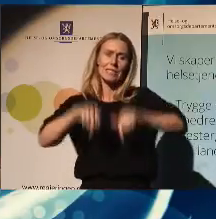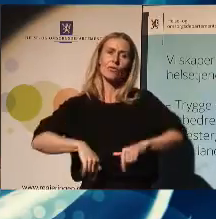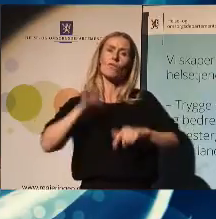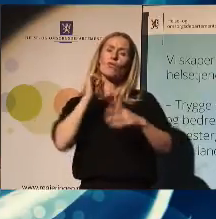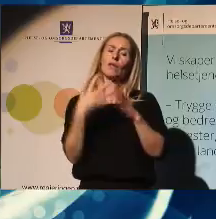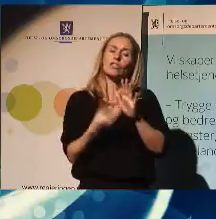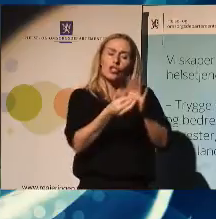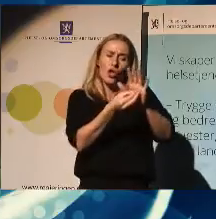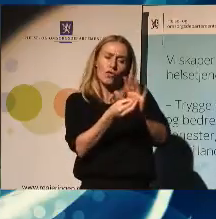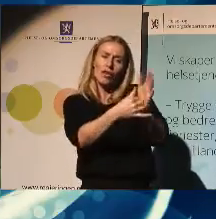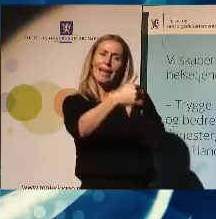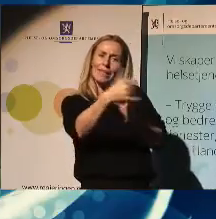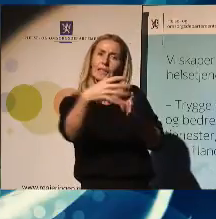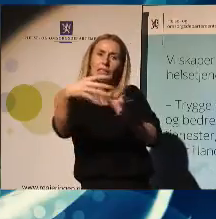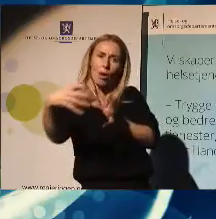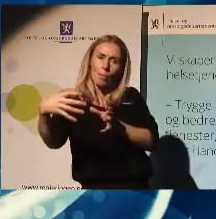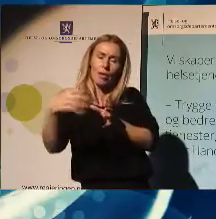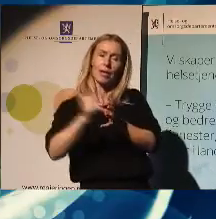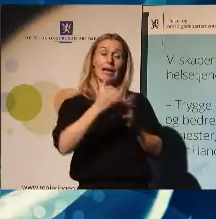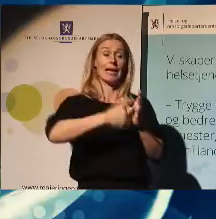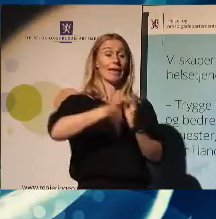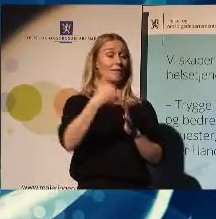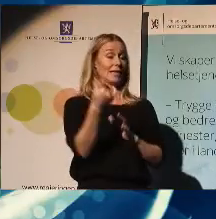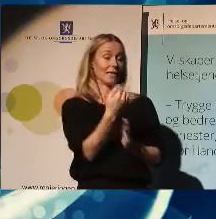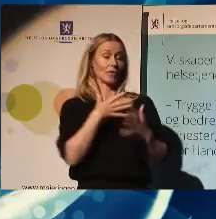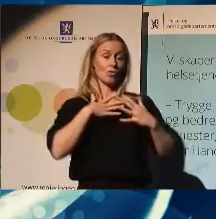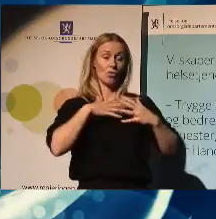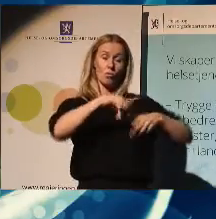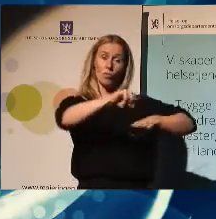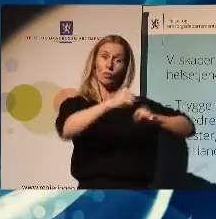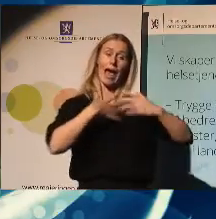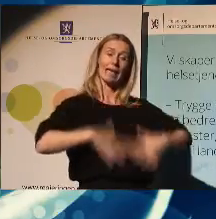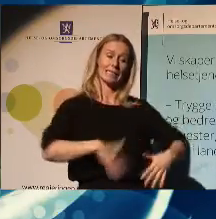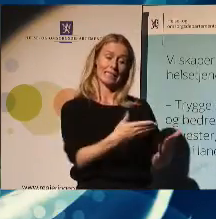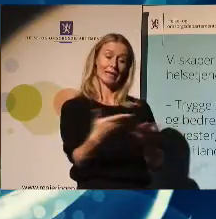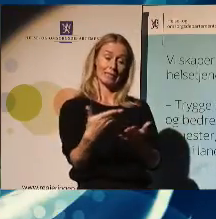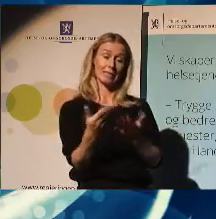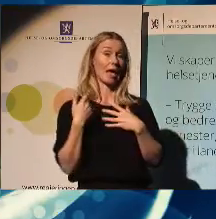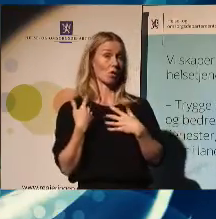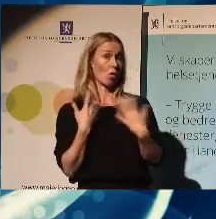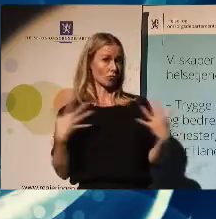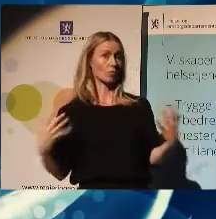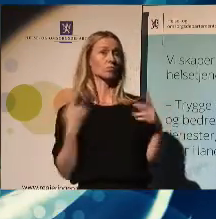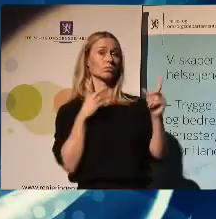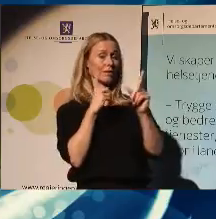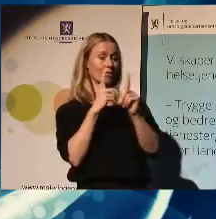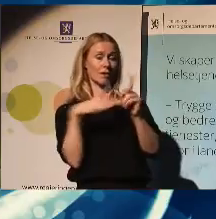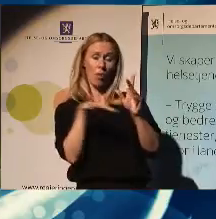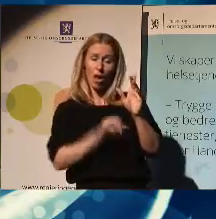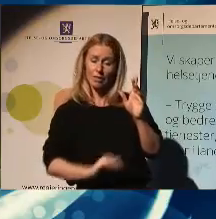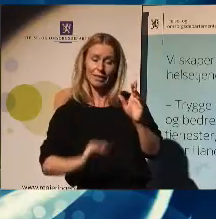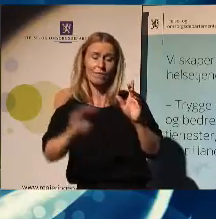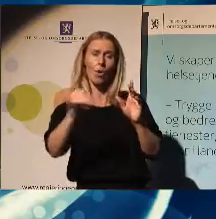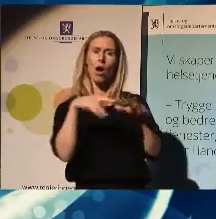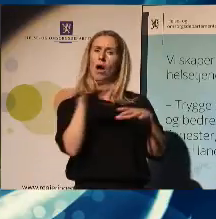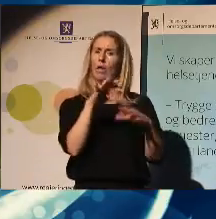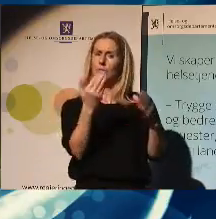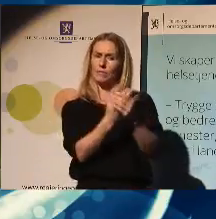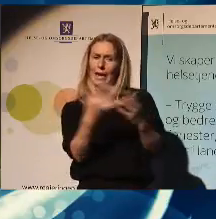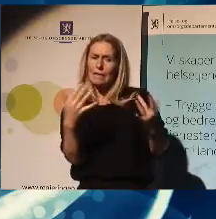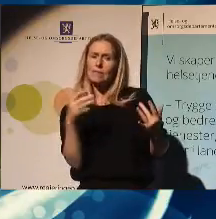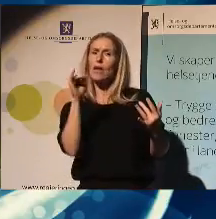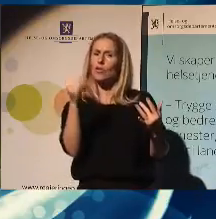det lederskapet. Ledere i kommunhelsetjenesten som jeg treffer ganske mange av dem på høyt nivå og på alle nivå, sier at veldig ofte